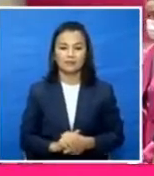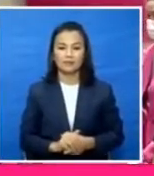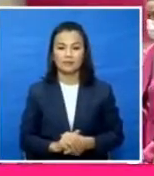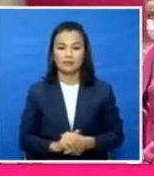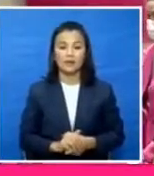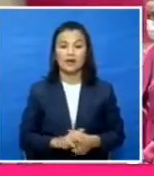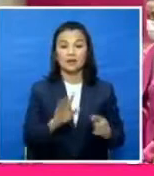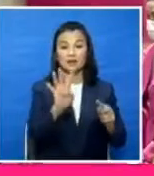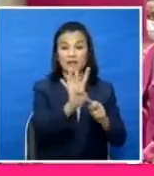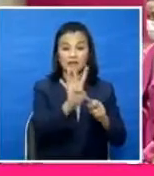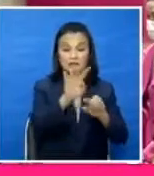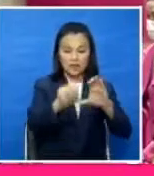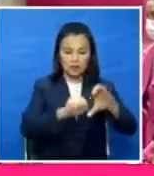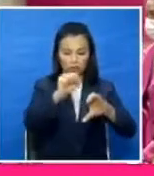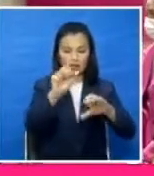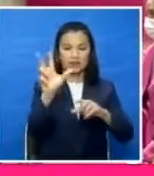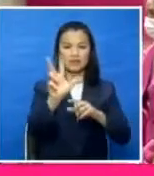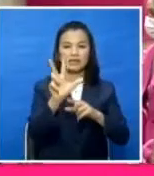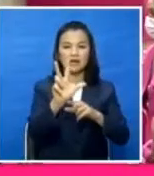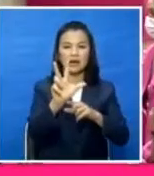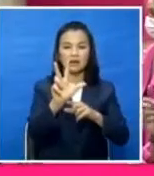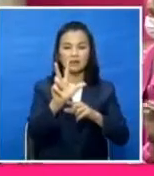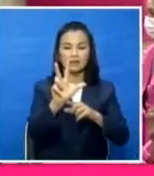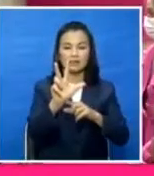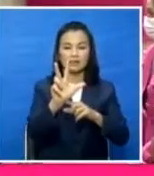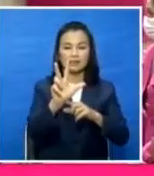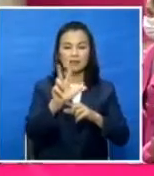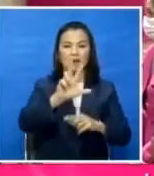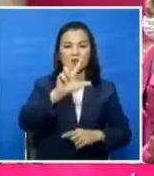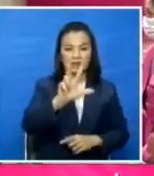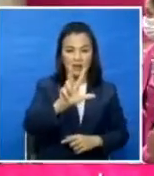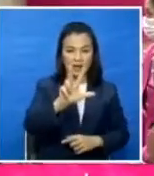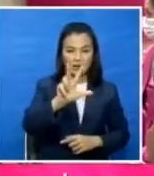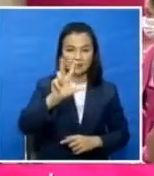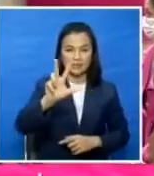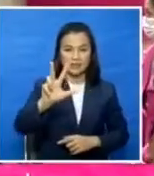อันดับที่4หมุนครั้งที่3เลขที่ออก